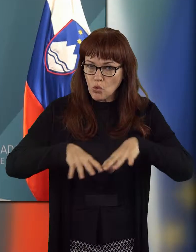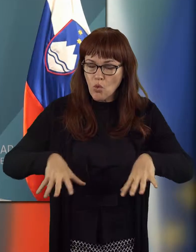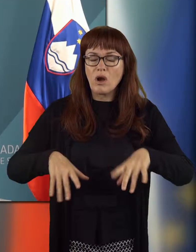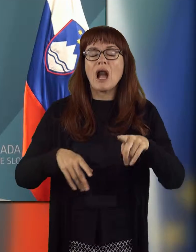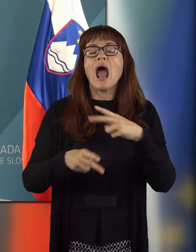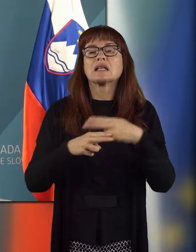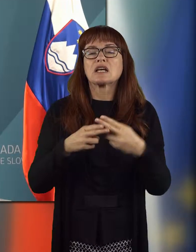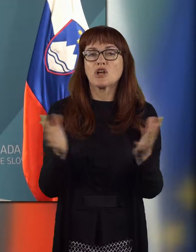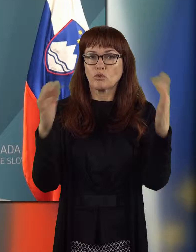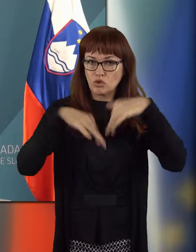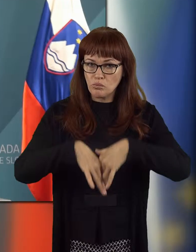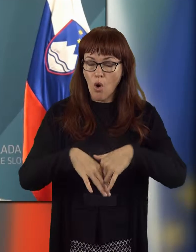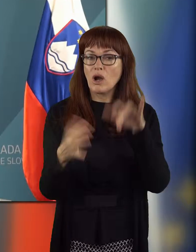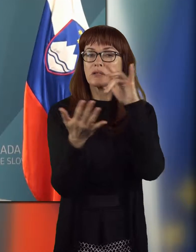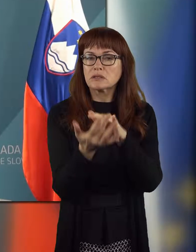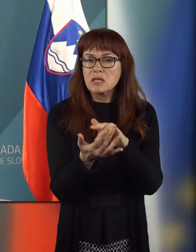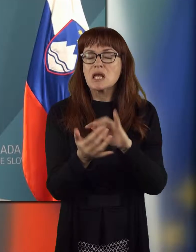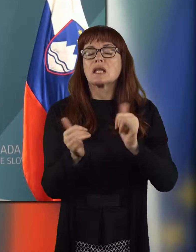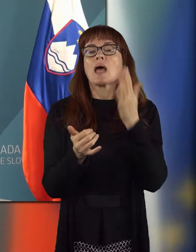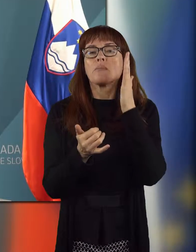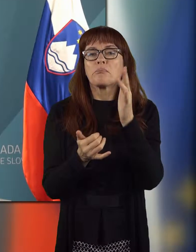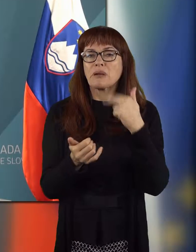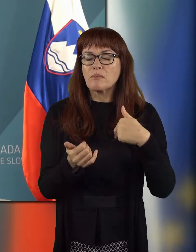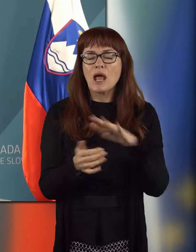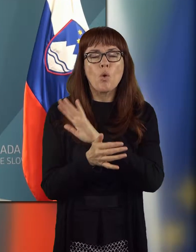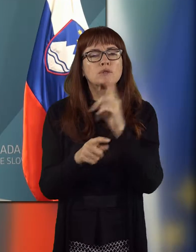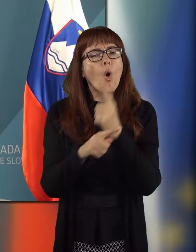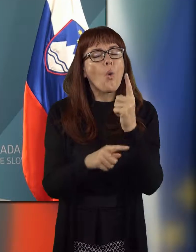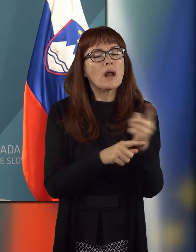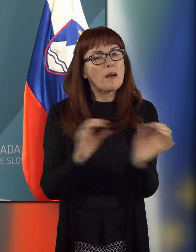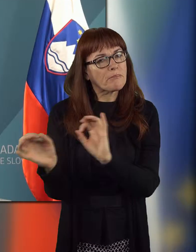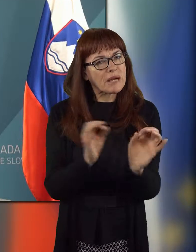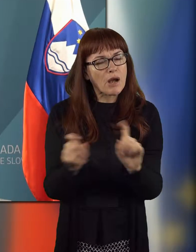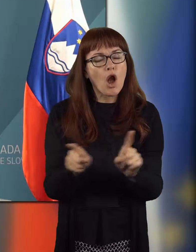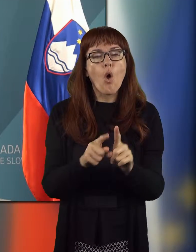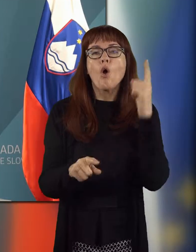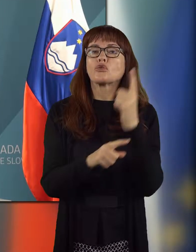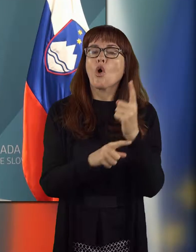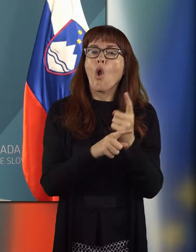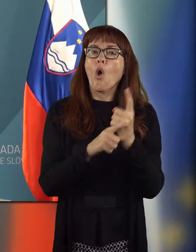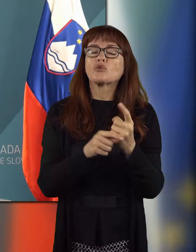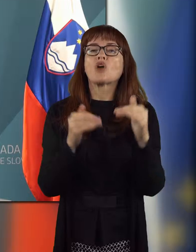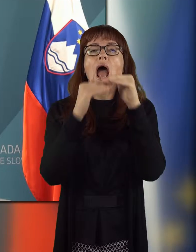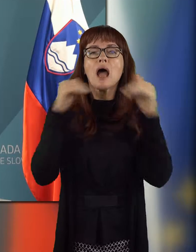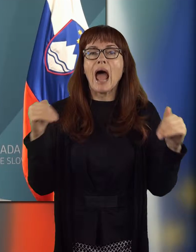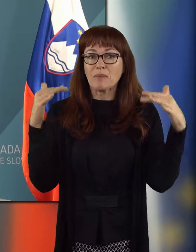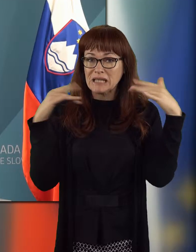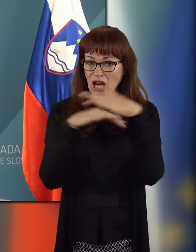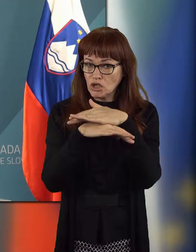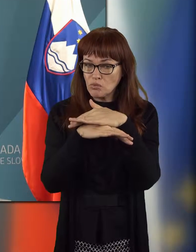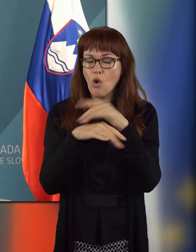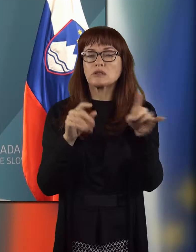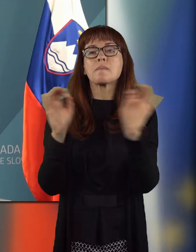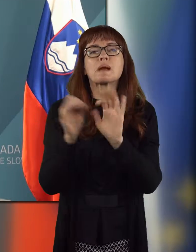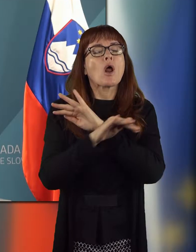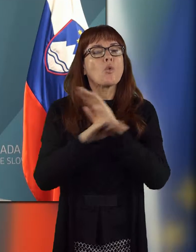državni zbor, s ciljem, da bi imeli vse ukrepe pripravljene, tako kot določa sporazum, arbitražni sporazum, da se